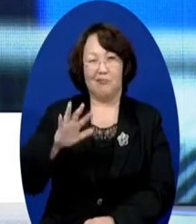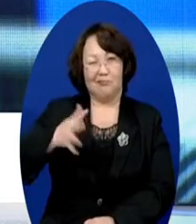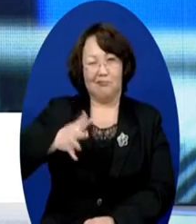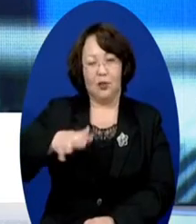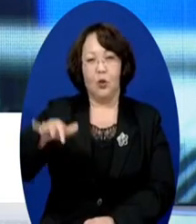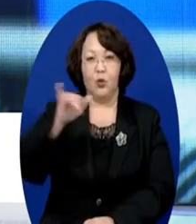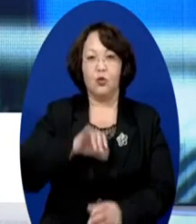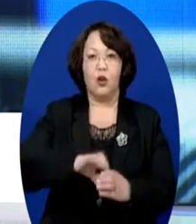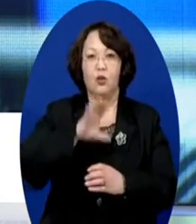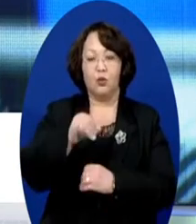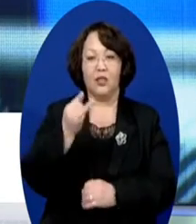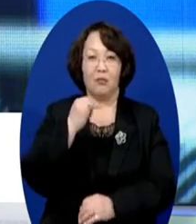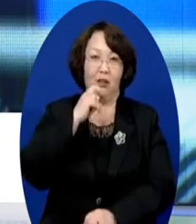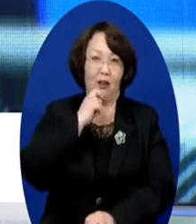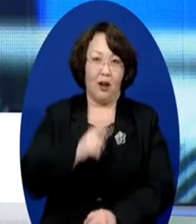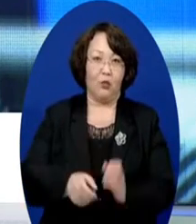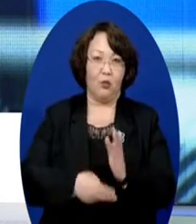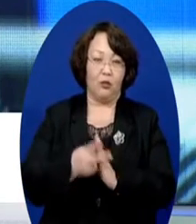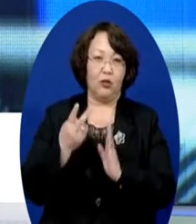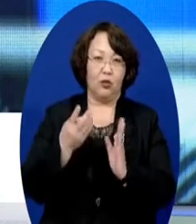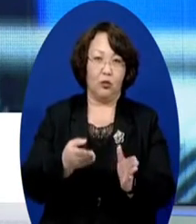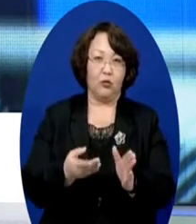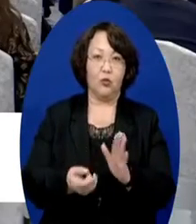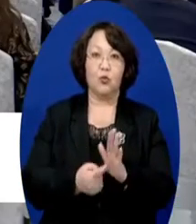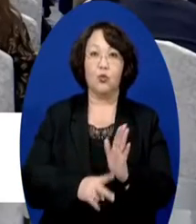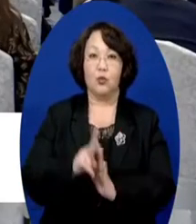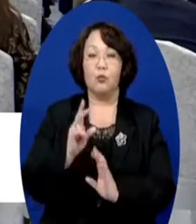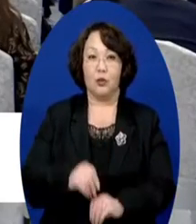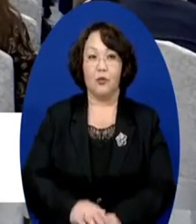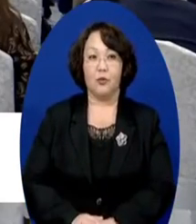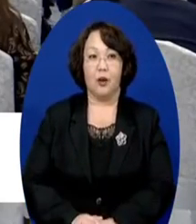улсаас таагүй үнэлгээ авахд хүргэж байгааг салбарынхан хэлж байна.